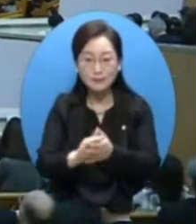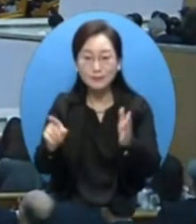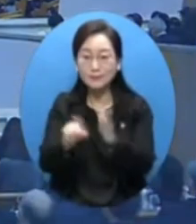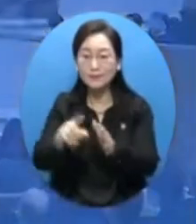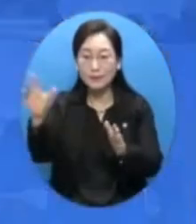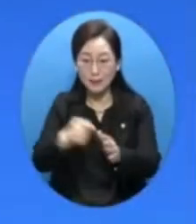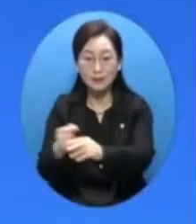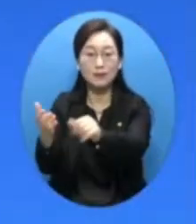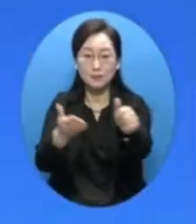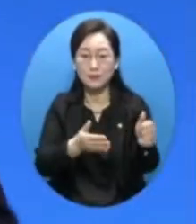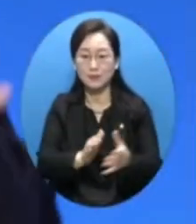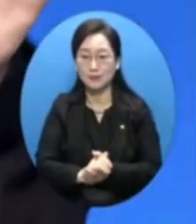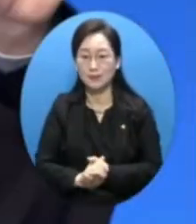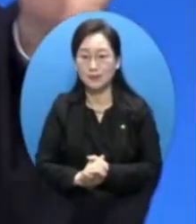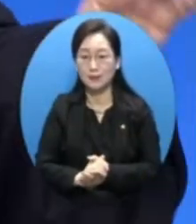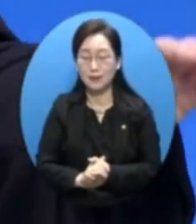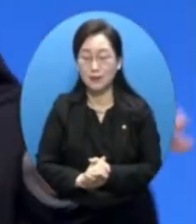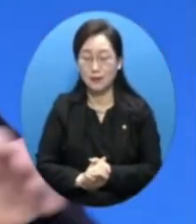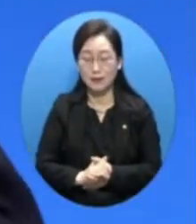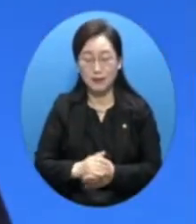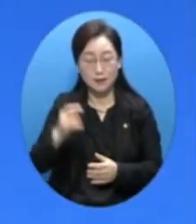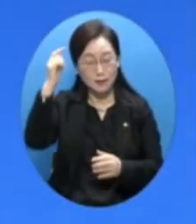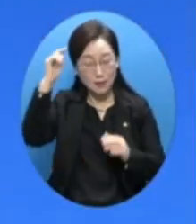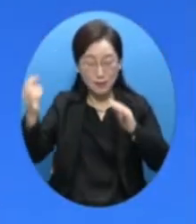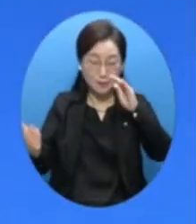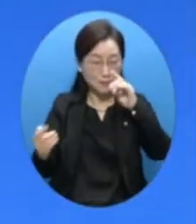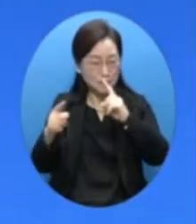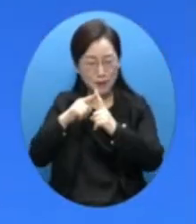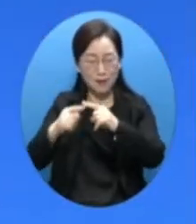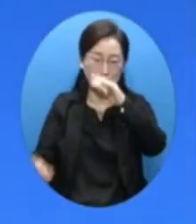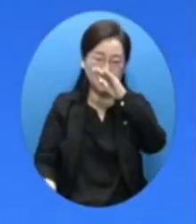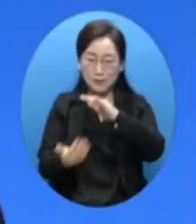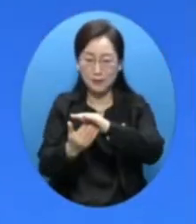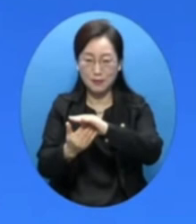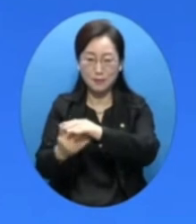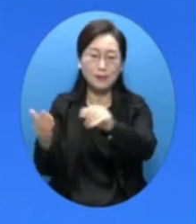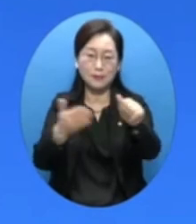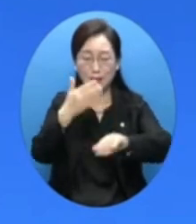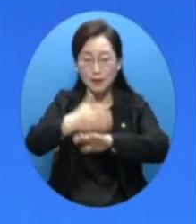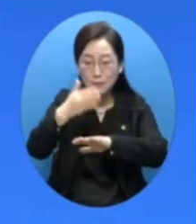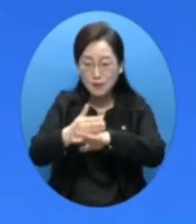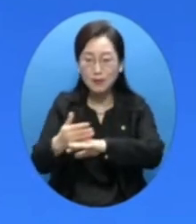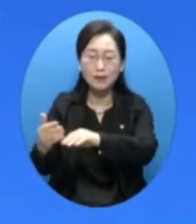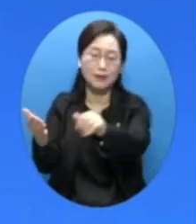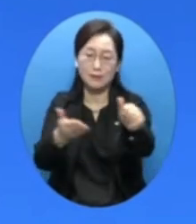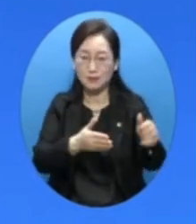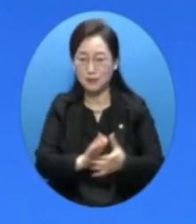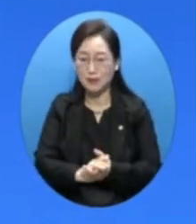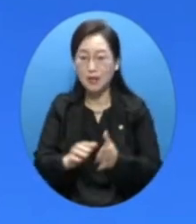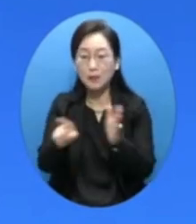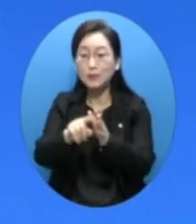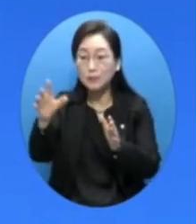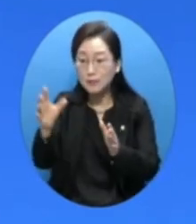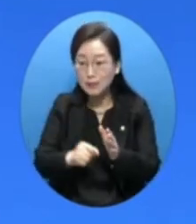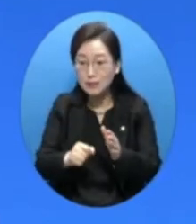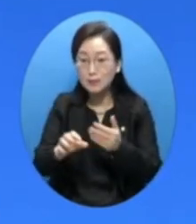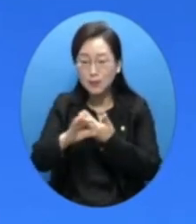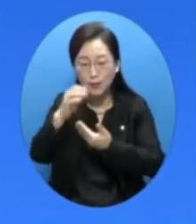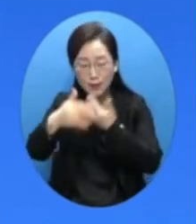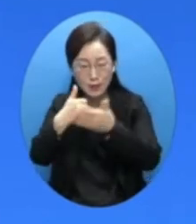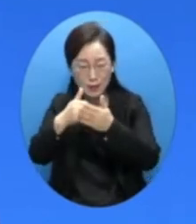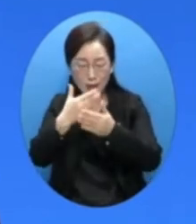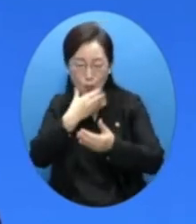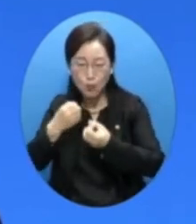믿음의 사람들이 되기를 바랍니다 절대 군대의 사람들이 되게 바랍니다 절대 감사한 사람들이 되기를 바랍니다 믿음의 사람들에게 하나님이 복을